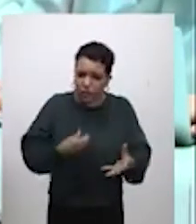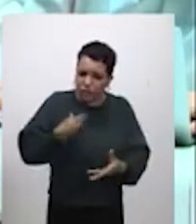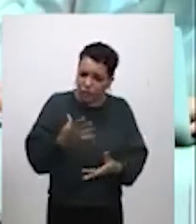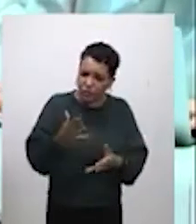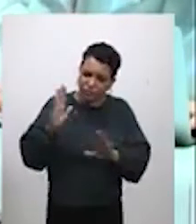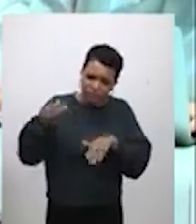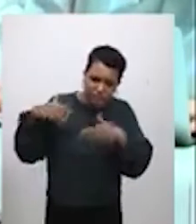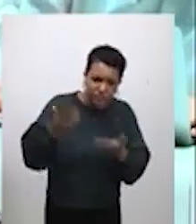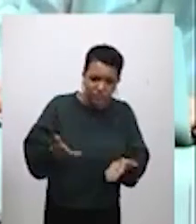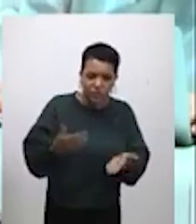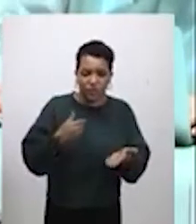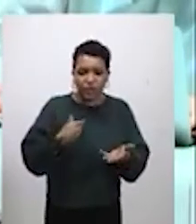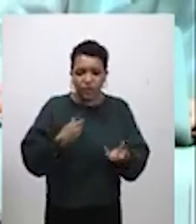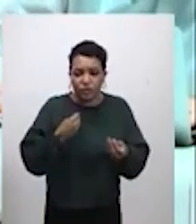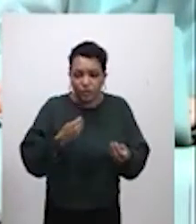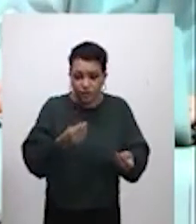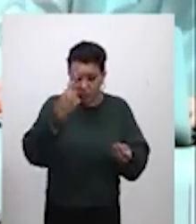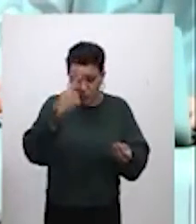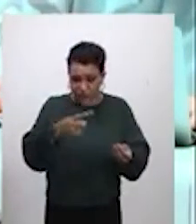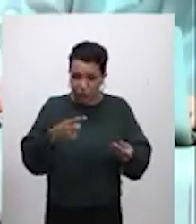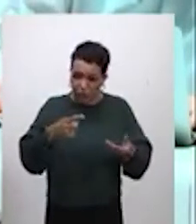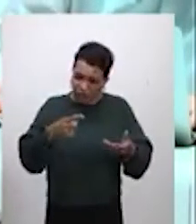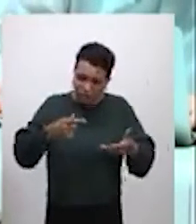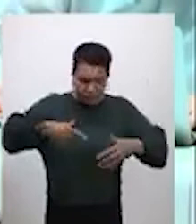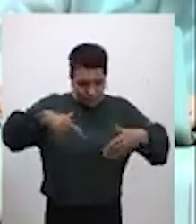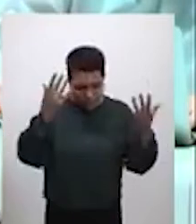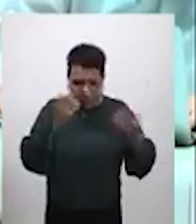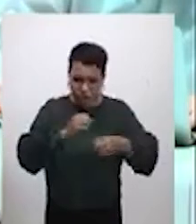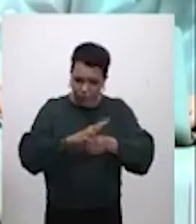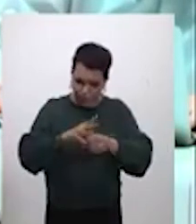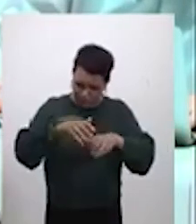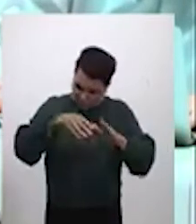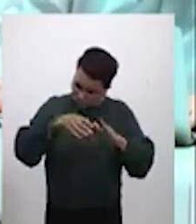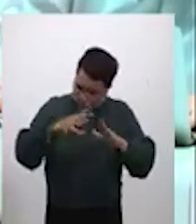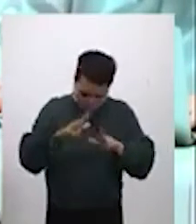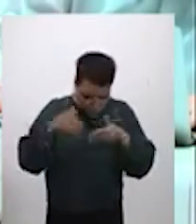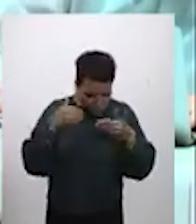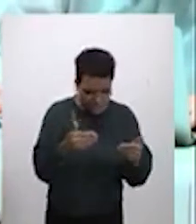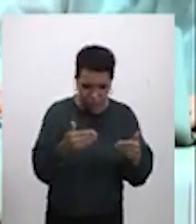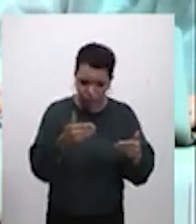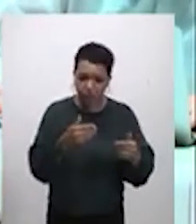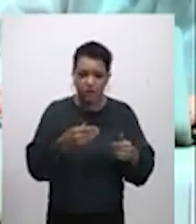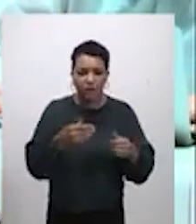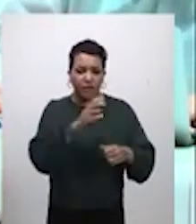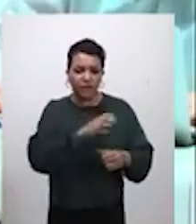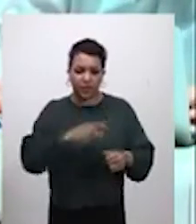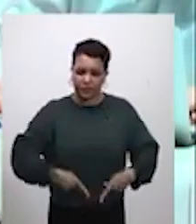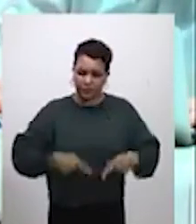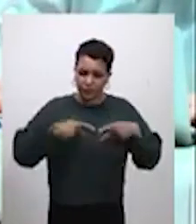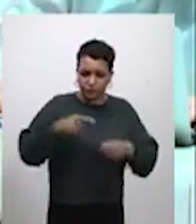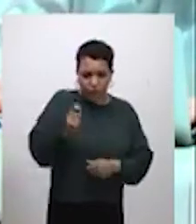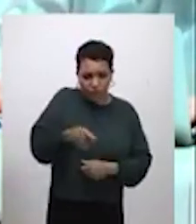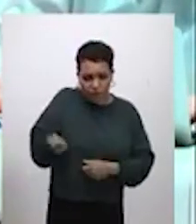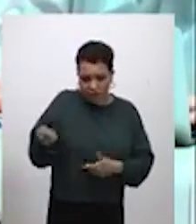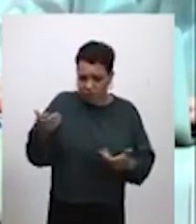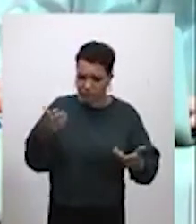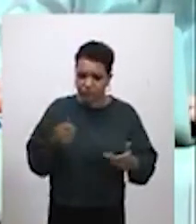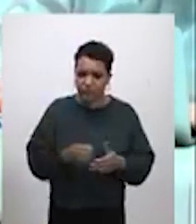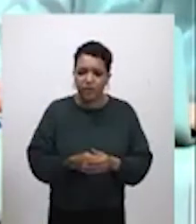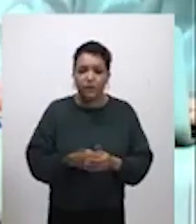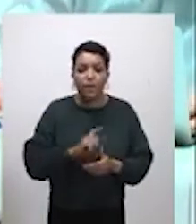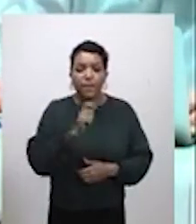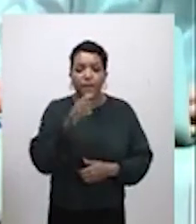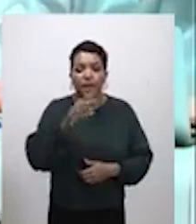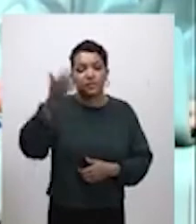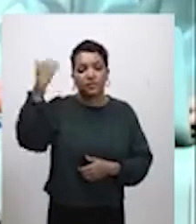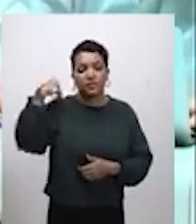permettre de survivre au virus et de continuer à vivre le plus normalement possible pendant la crise sanitaire. Les hommages que nous rendions en mars dernier,